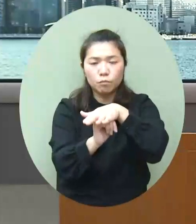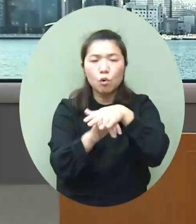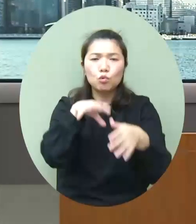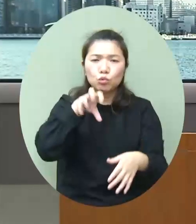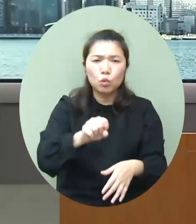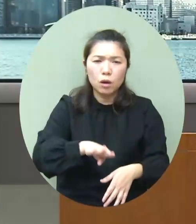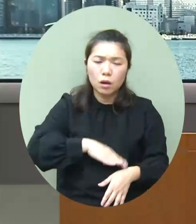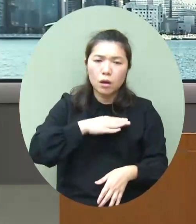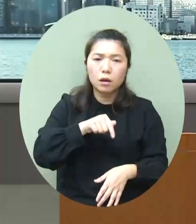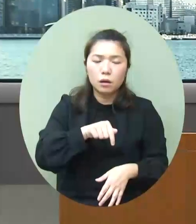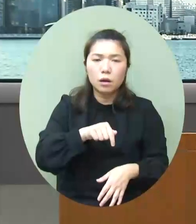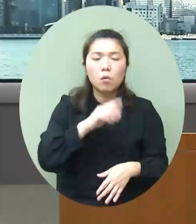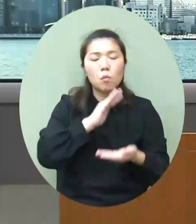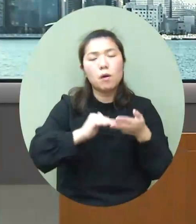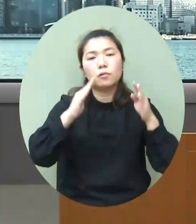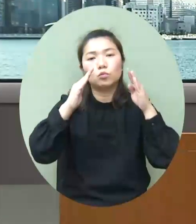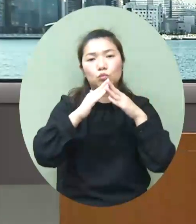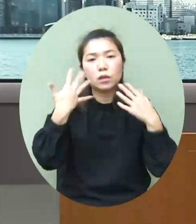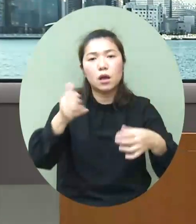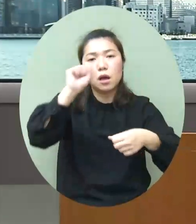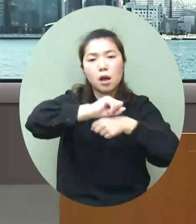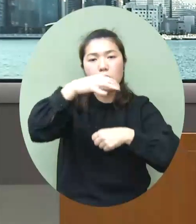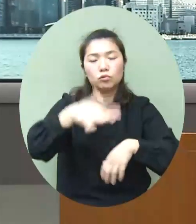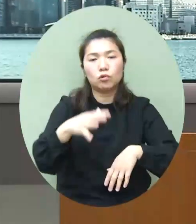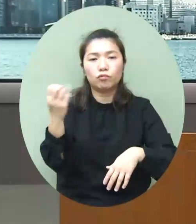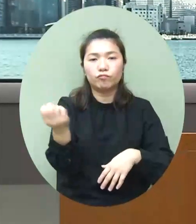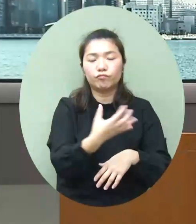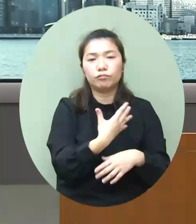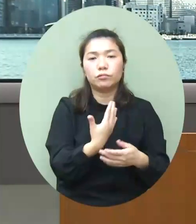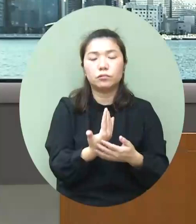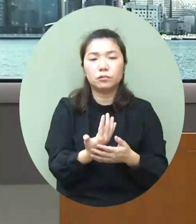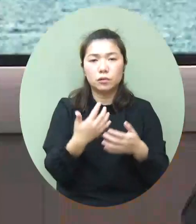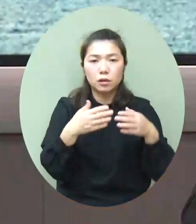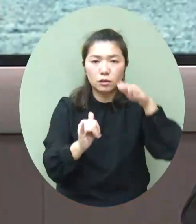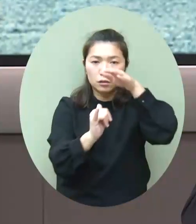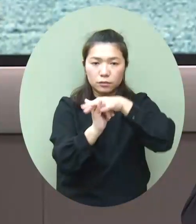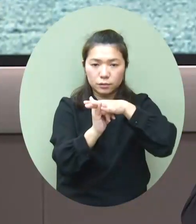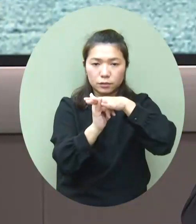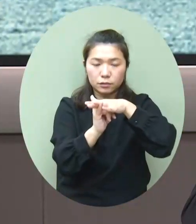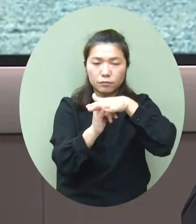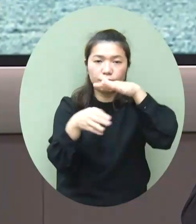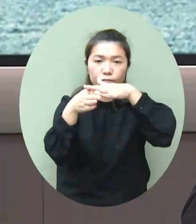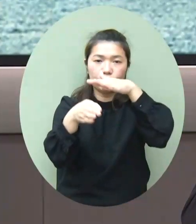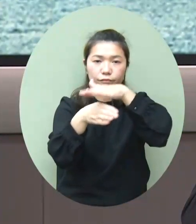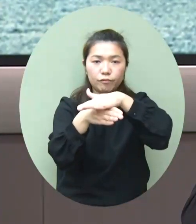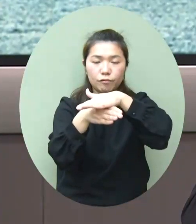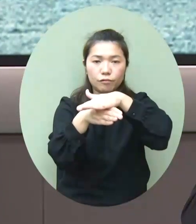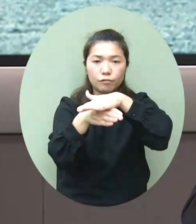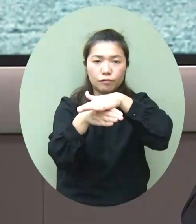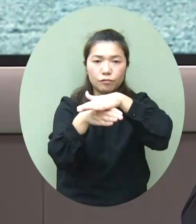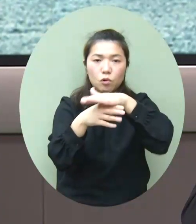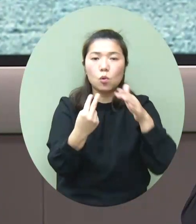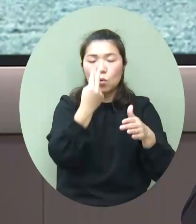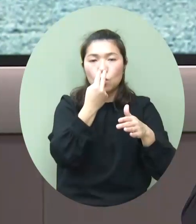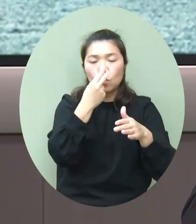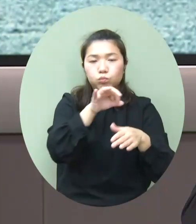殓房的容量方面，卫生署已经在设施增加了容量，